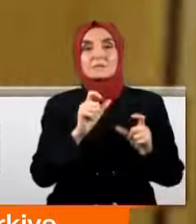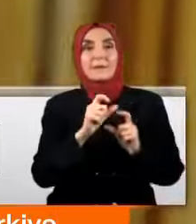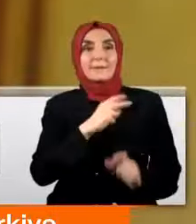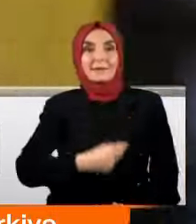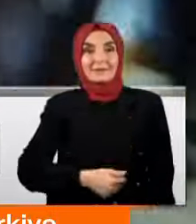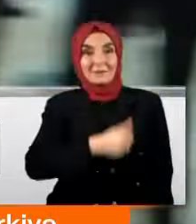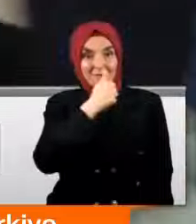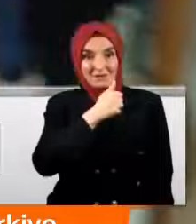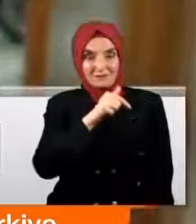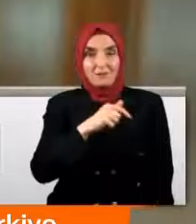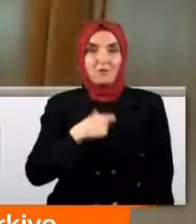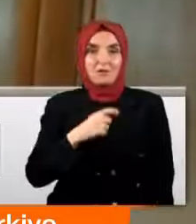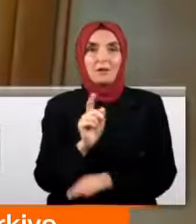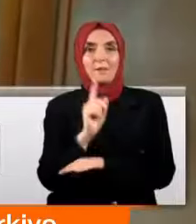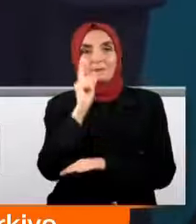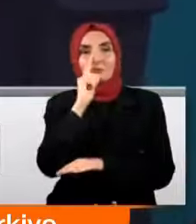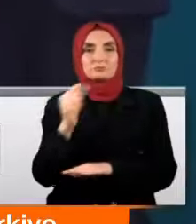kalem müdürü oldu.